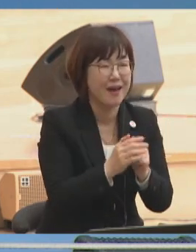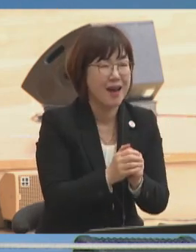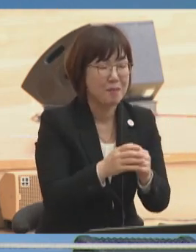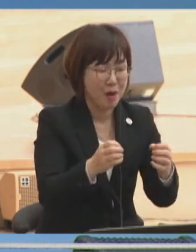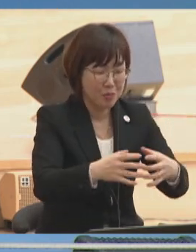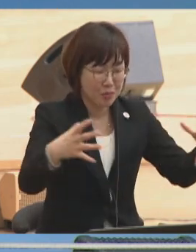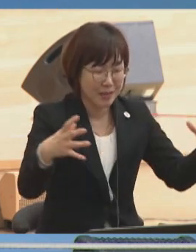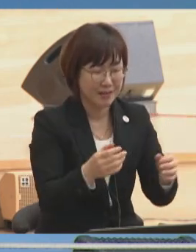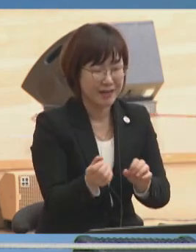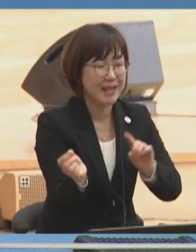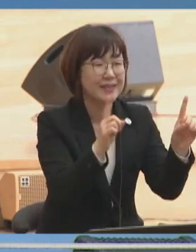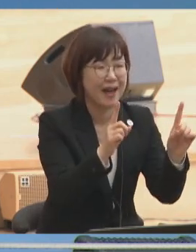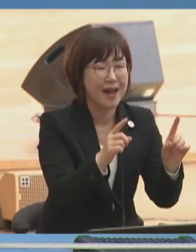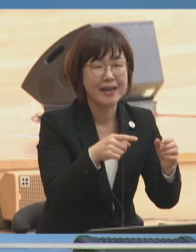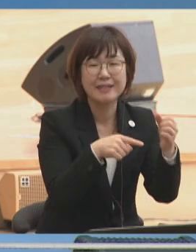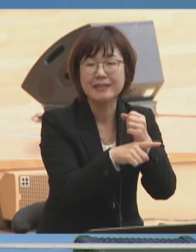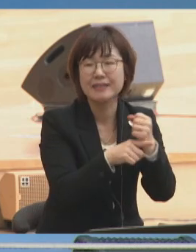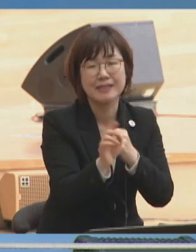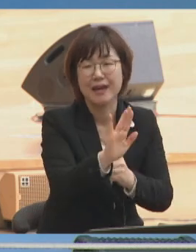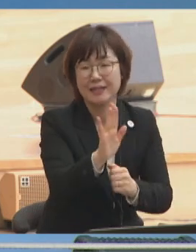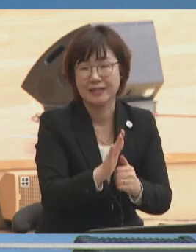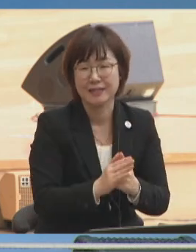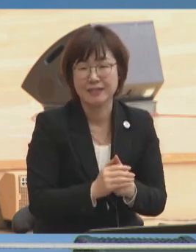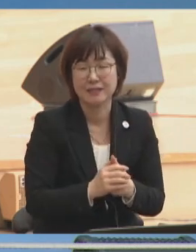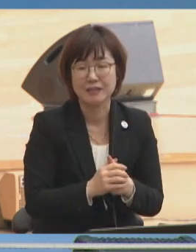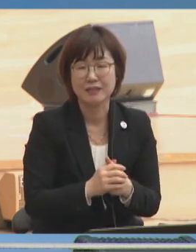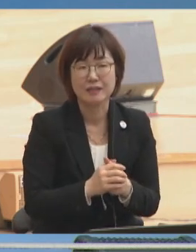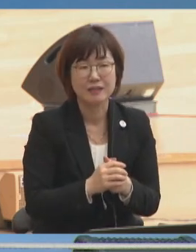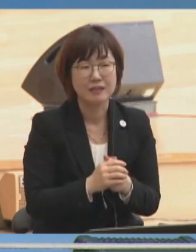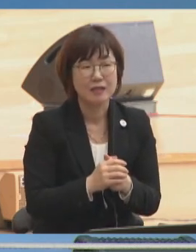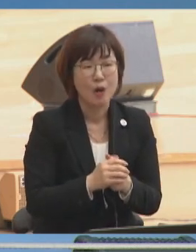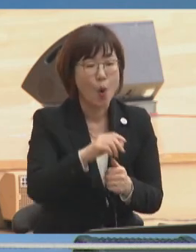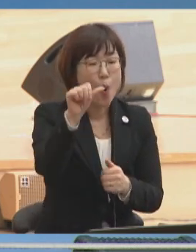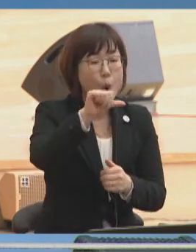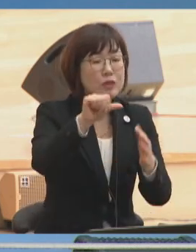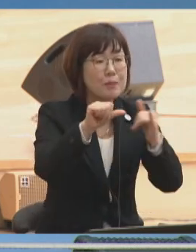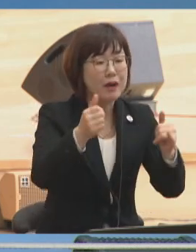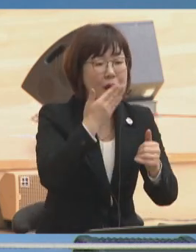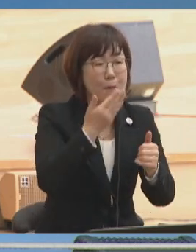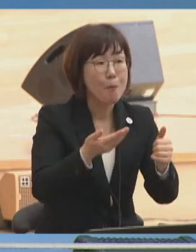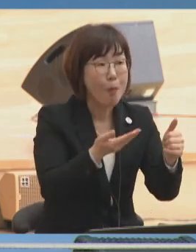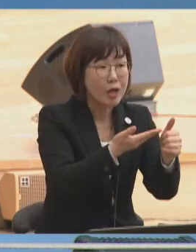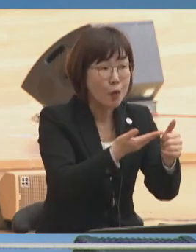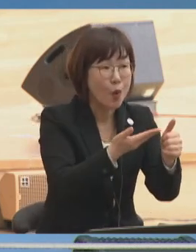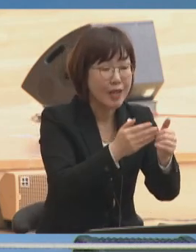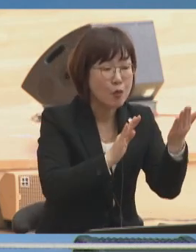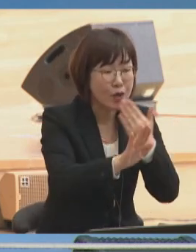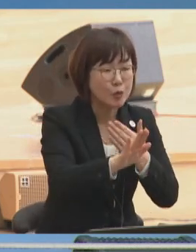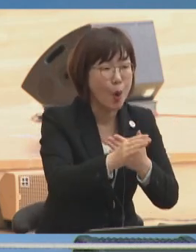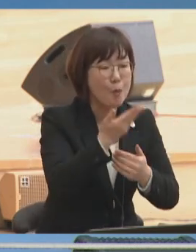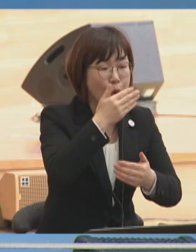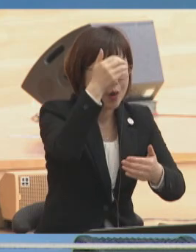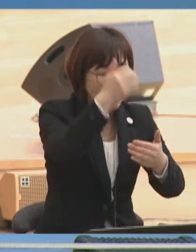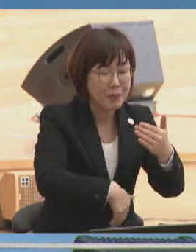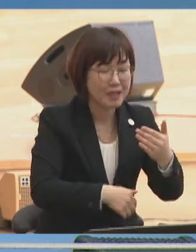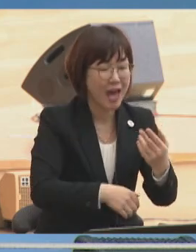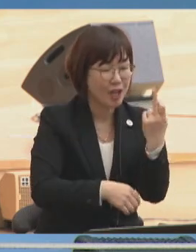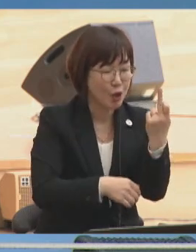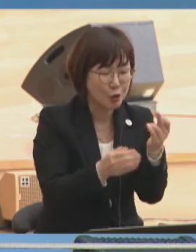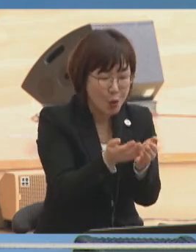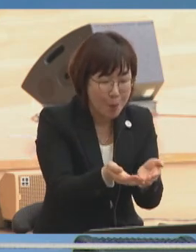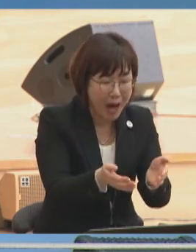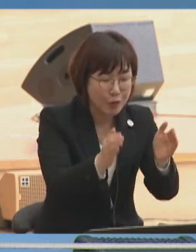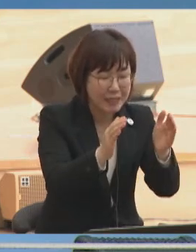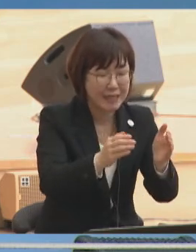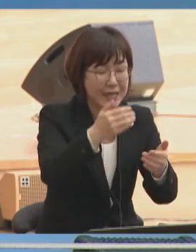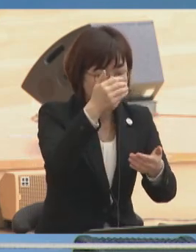살렸다 그런 게 아니에요. 5천 명을 먹이고도 열두 바구니에 남았다, 남았다